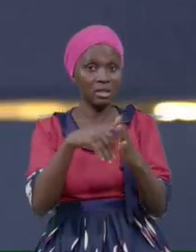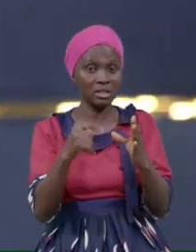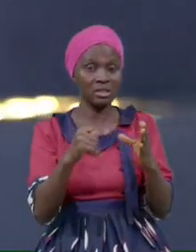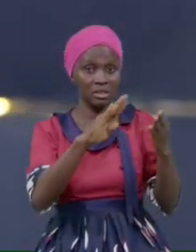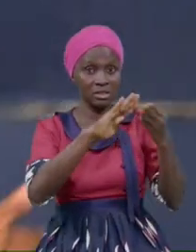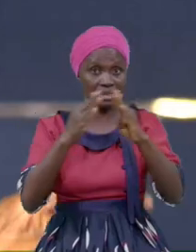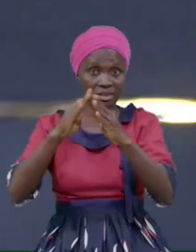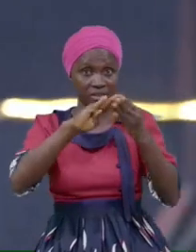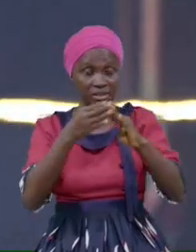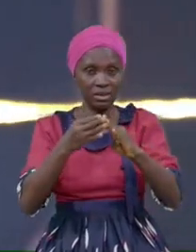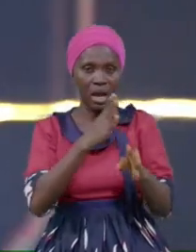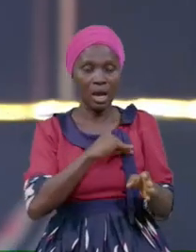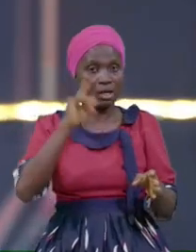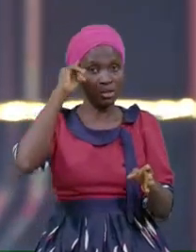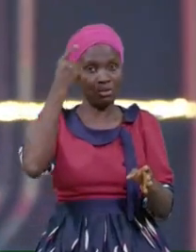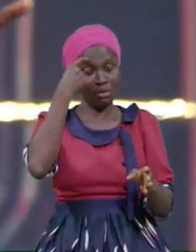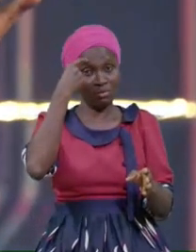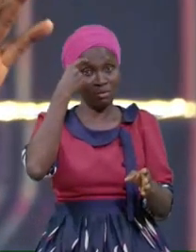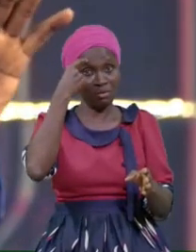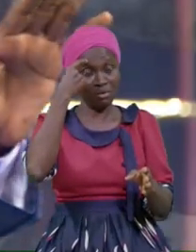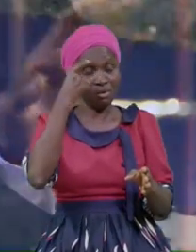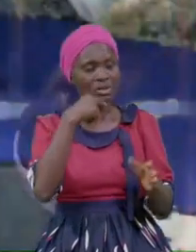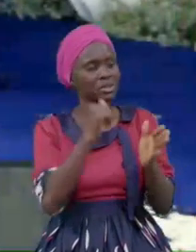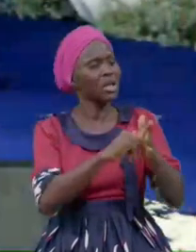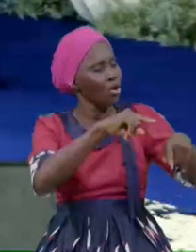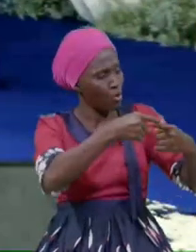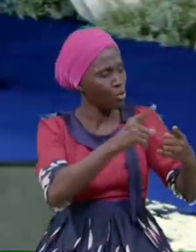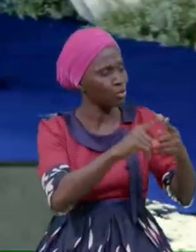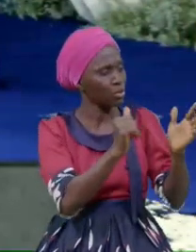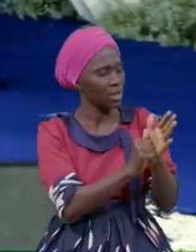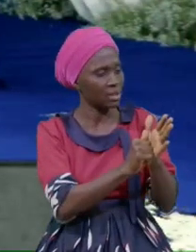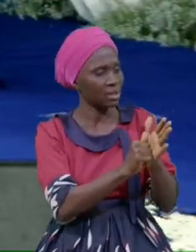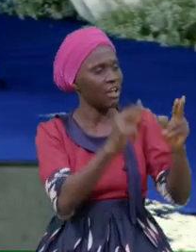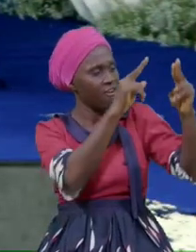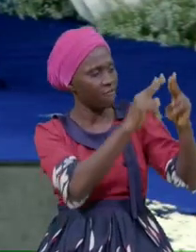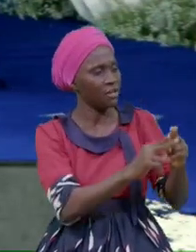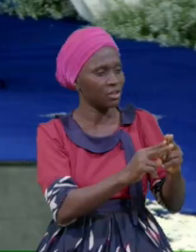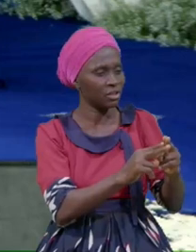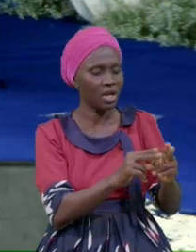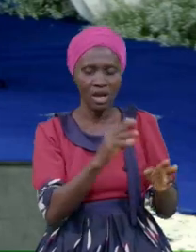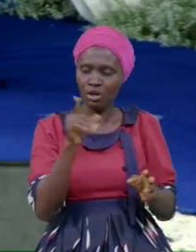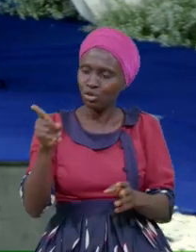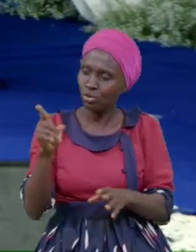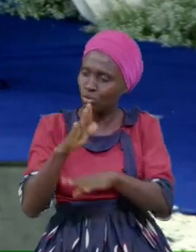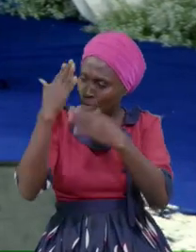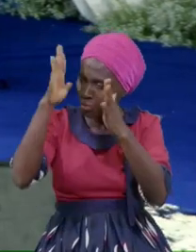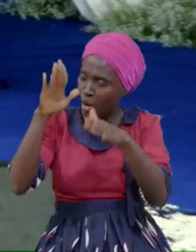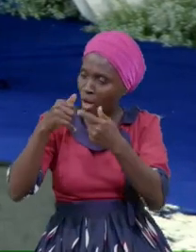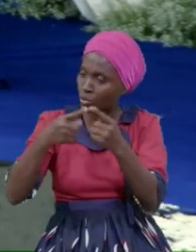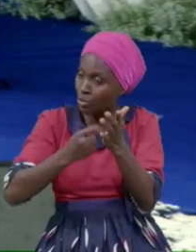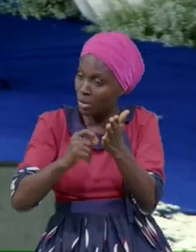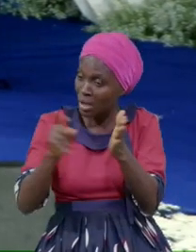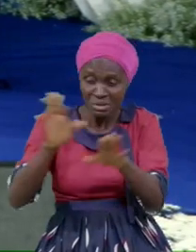va dans tel village et annonce-leur qu'ils sont tous des illettrés, vous n'avez pas été à l'école, vous ne savez pas comment